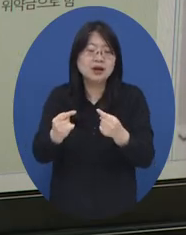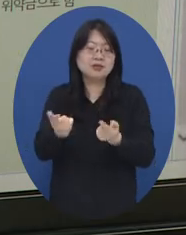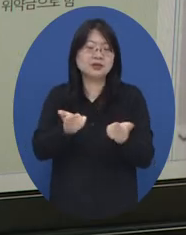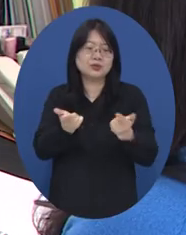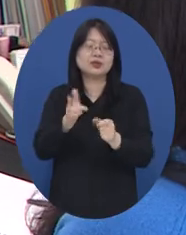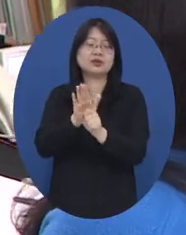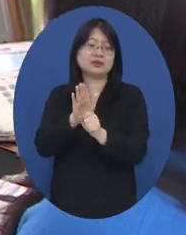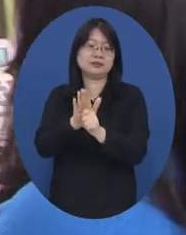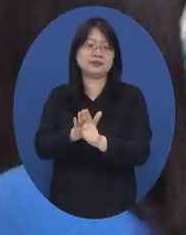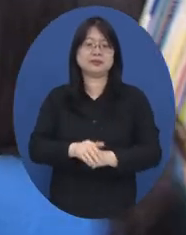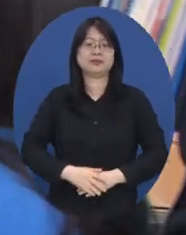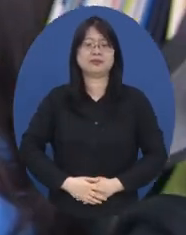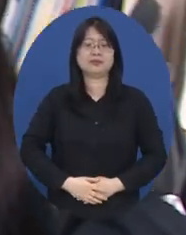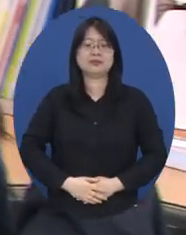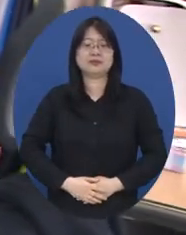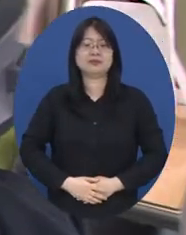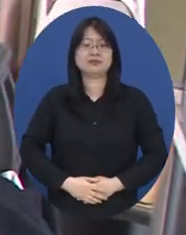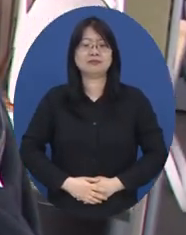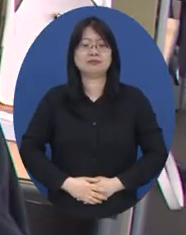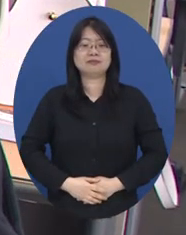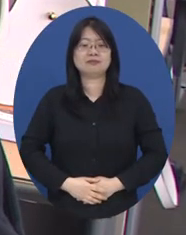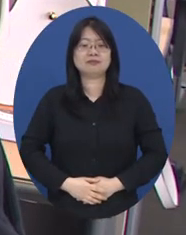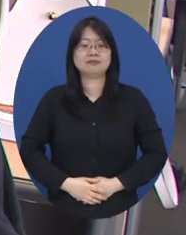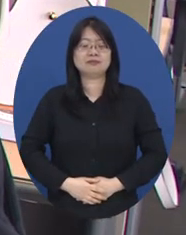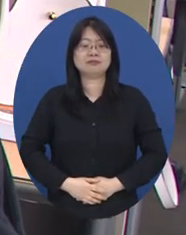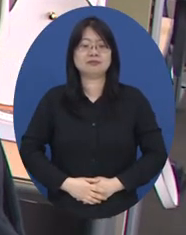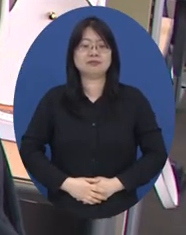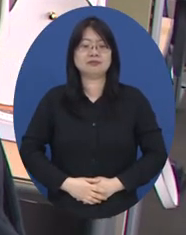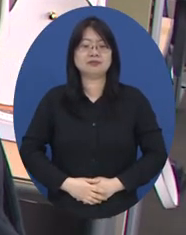인력이 직접 참여의 조정 을 지원합니다